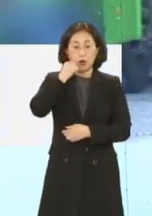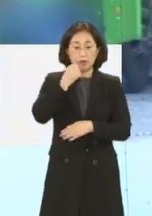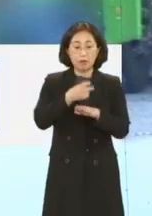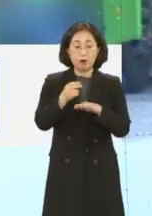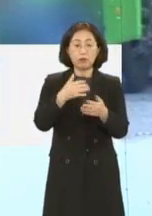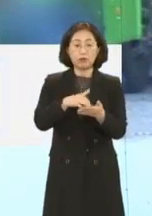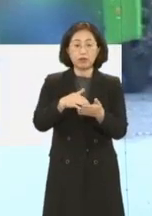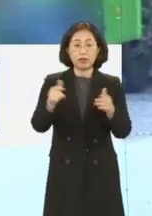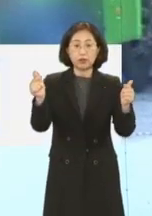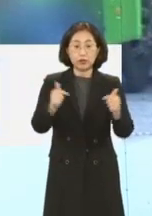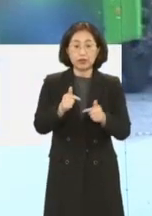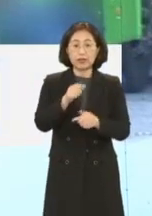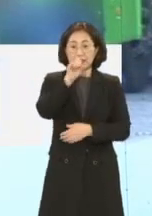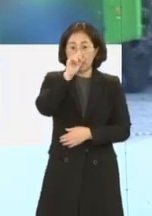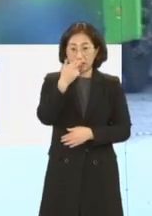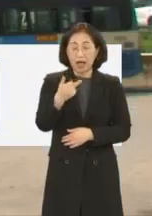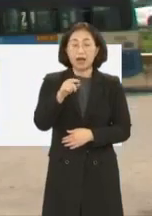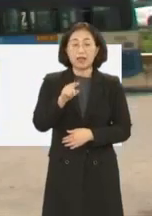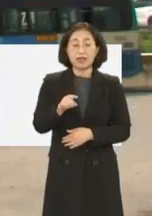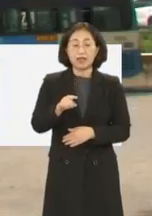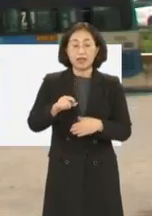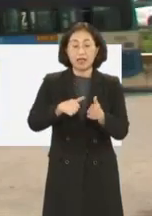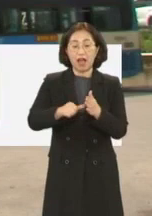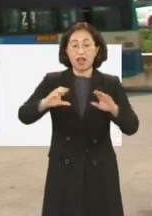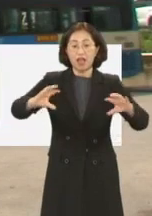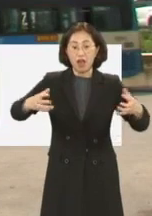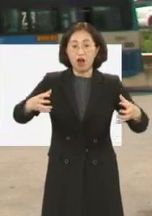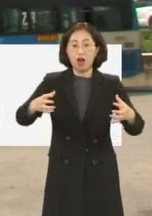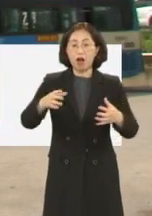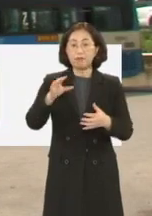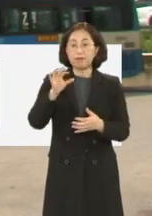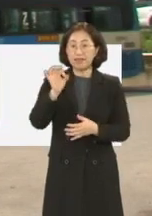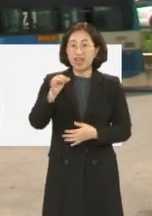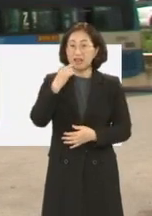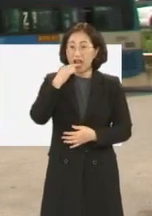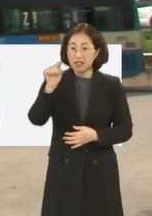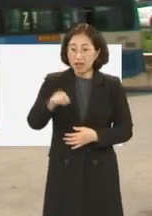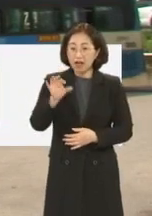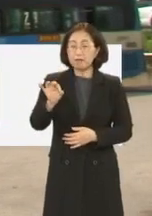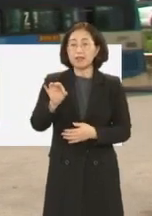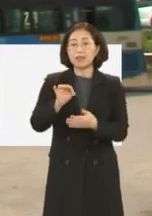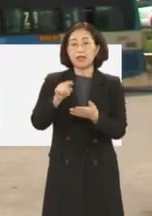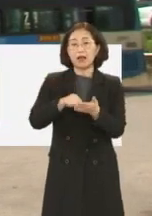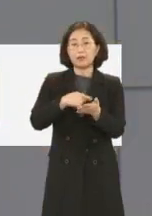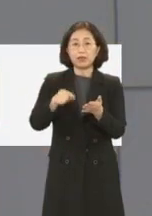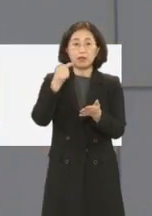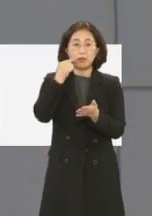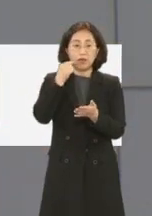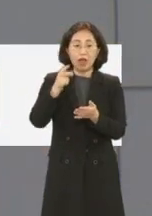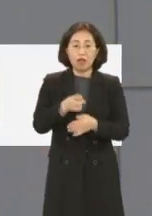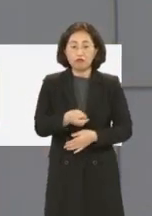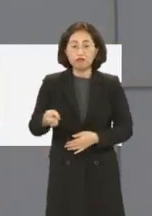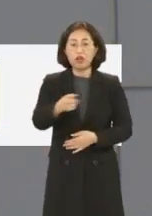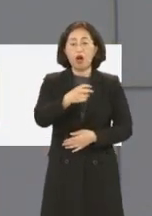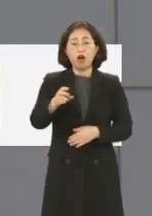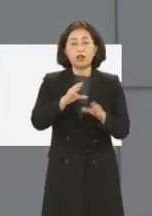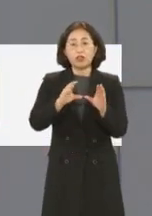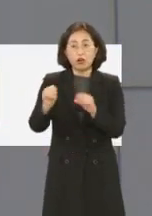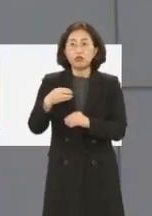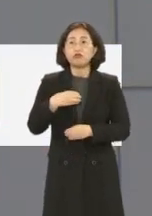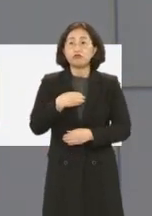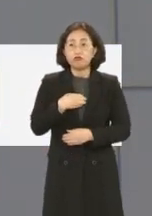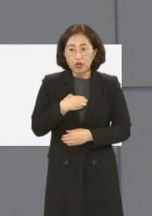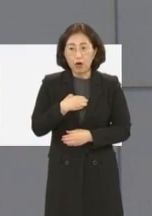감축은행에 들어간 서산 시내버스가 타이어 대금 등 외상값을 갚지 못해 운행정지 위기에 몰렸습니다